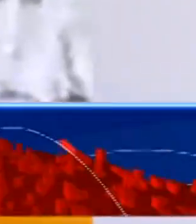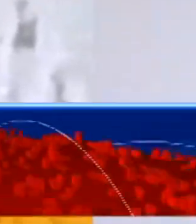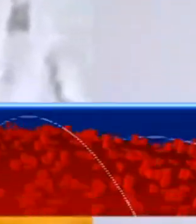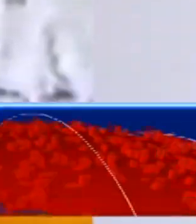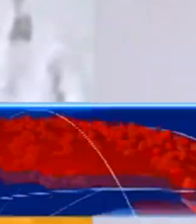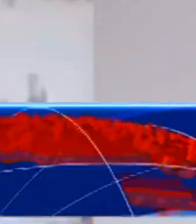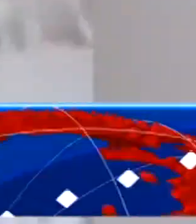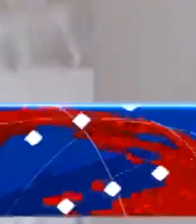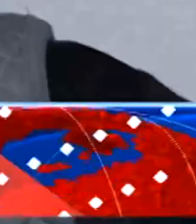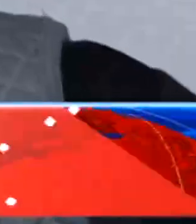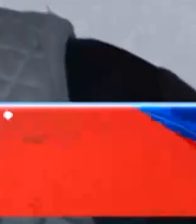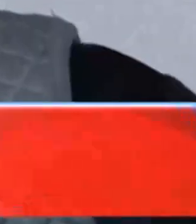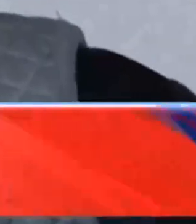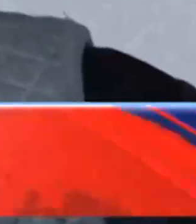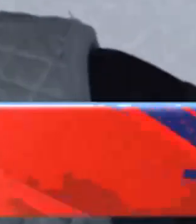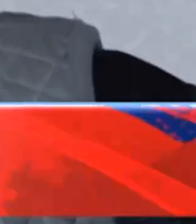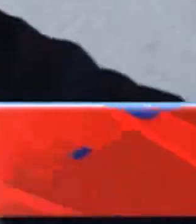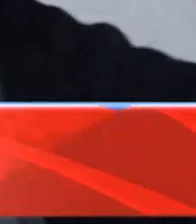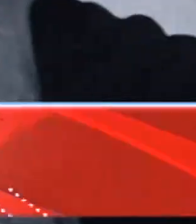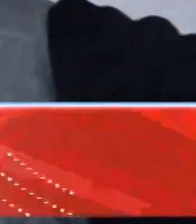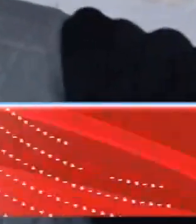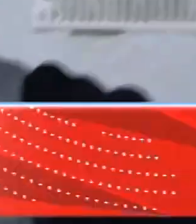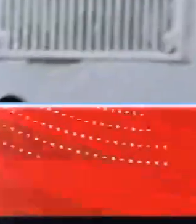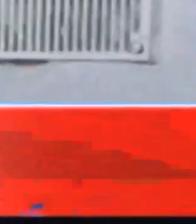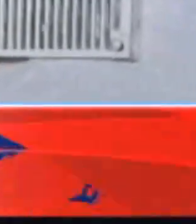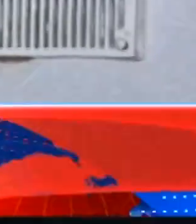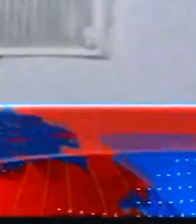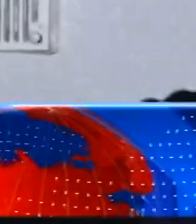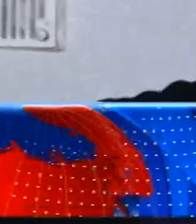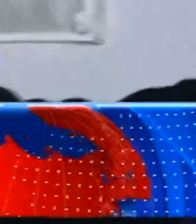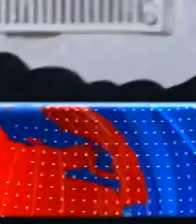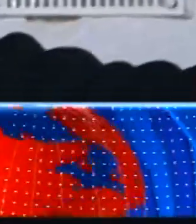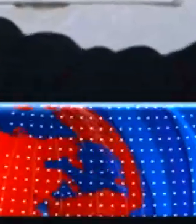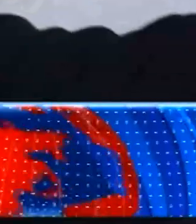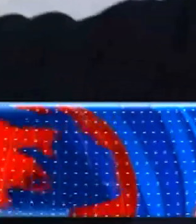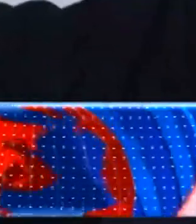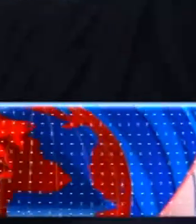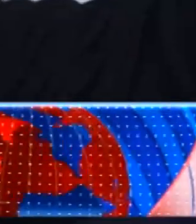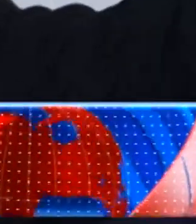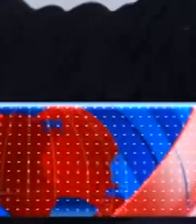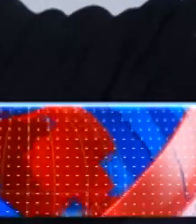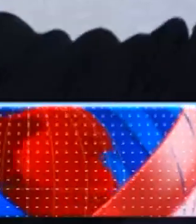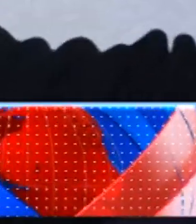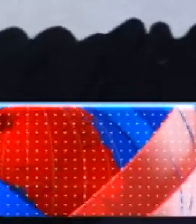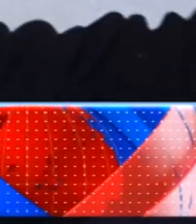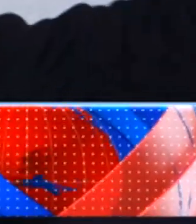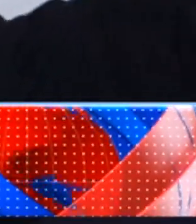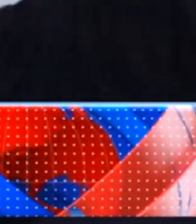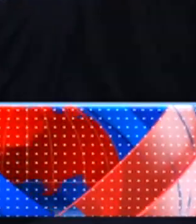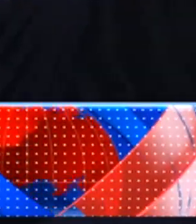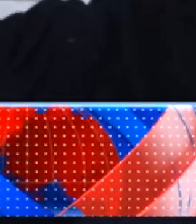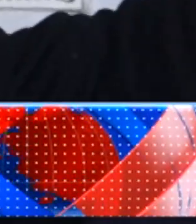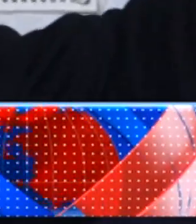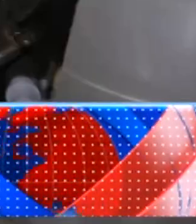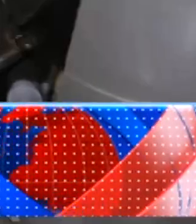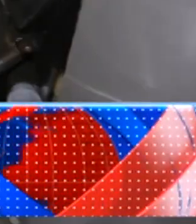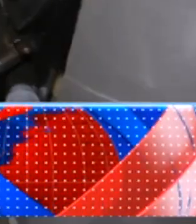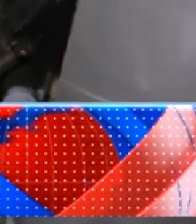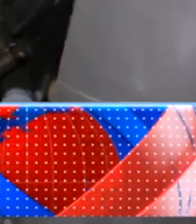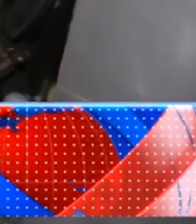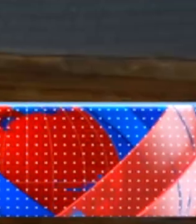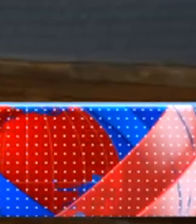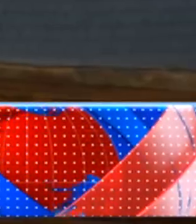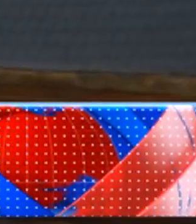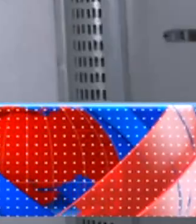Таңлаулардан соққан жел. Өліп бардым барғаш. Боковойыма рахмет, баяғы ана балалар келіп, екінен матрас қойды.